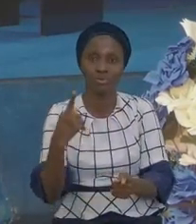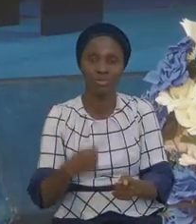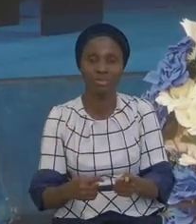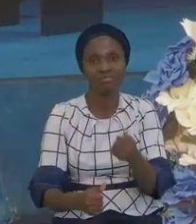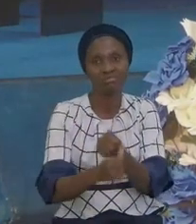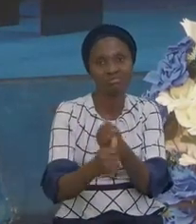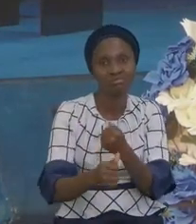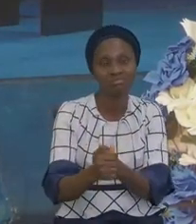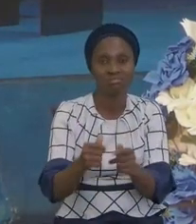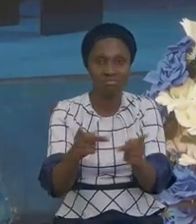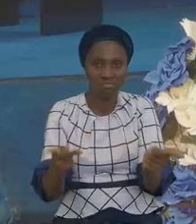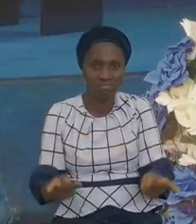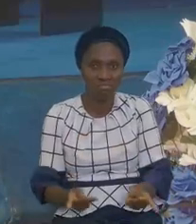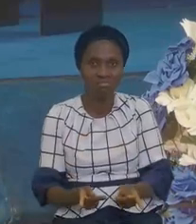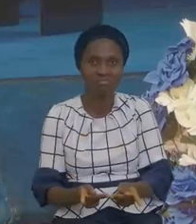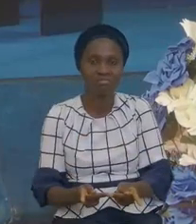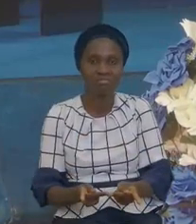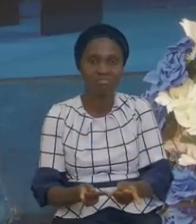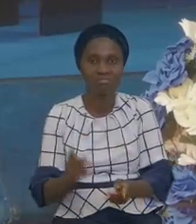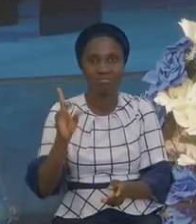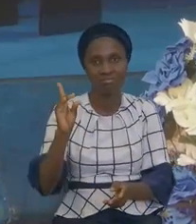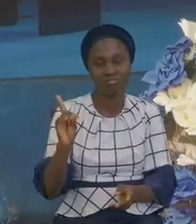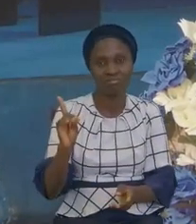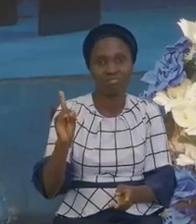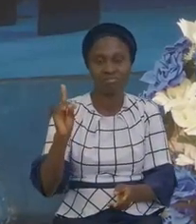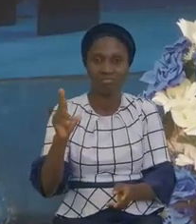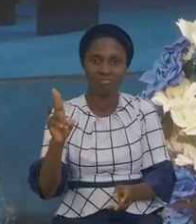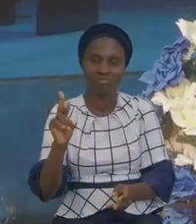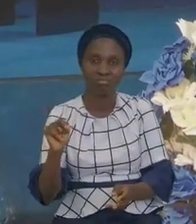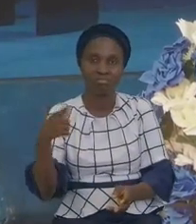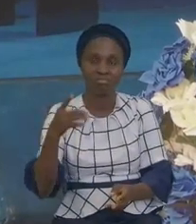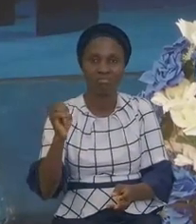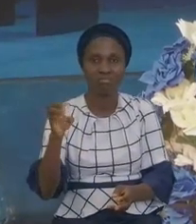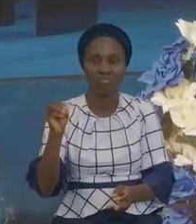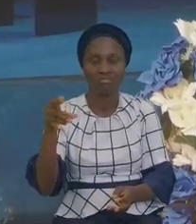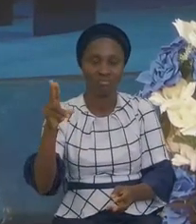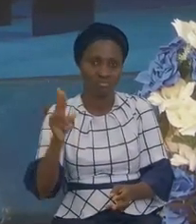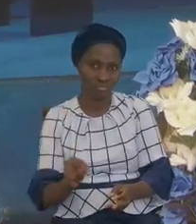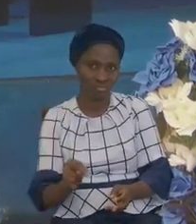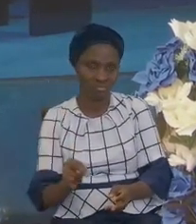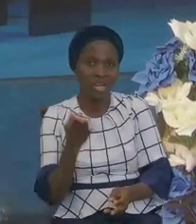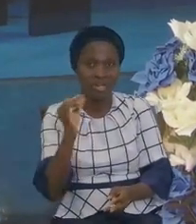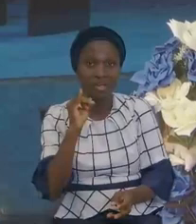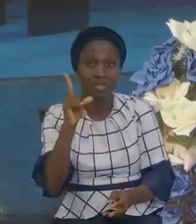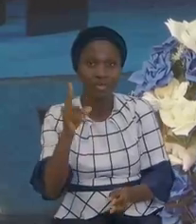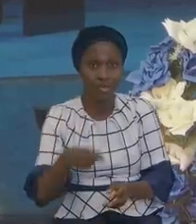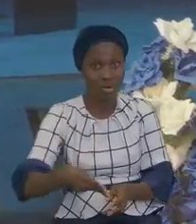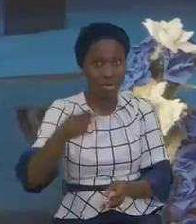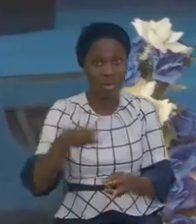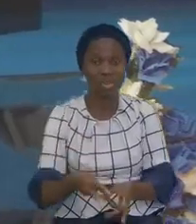Mais il y a une voie royale. La voie royale.